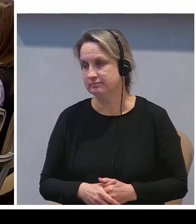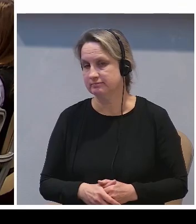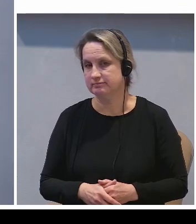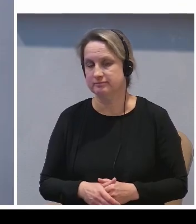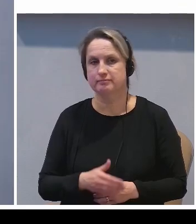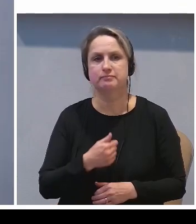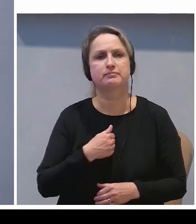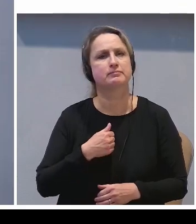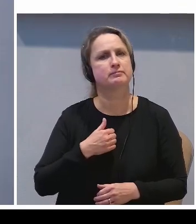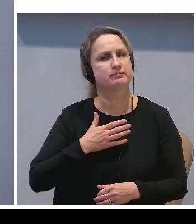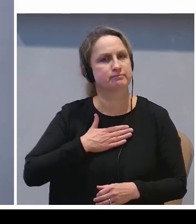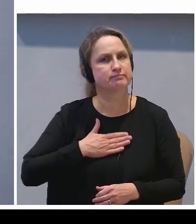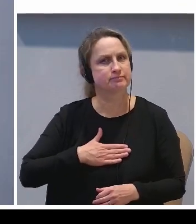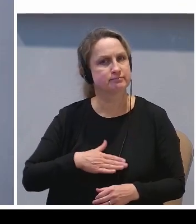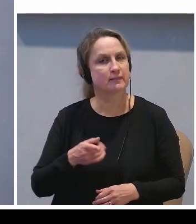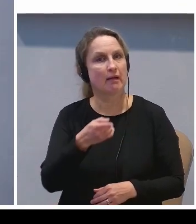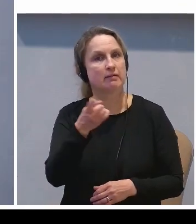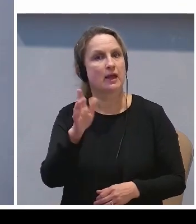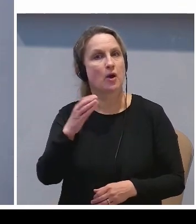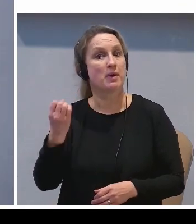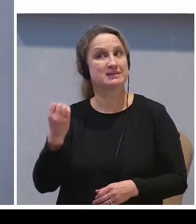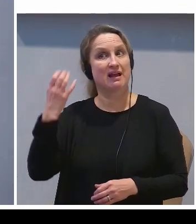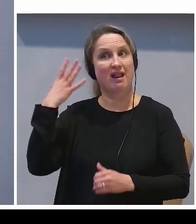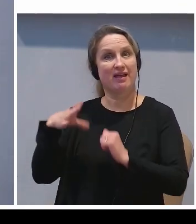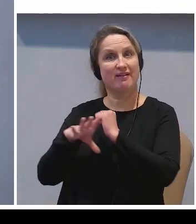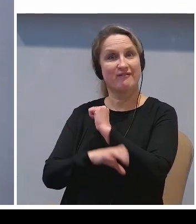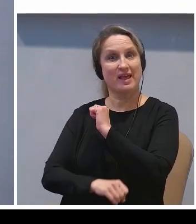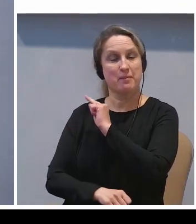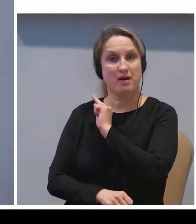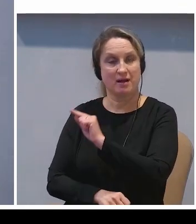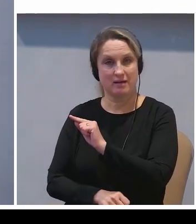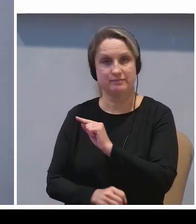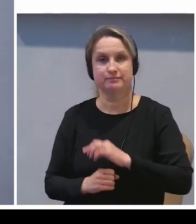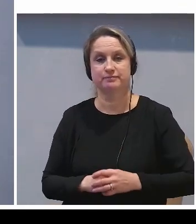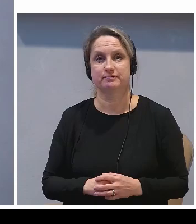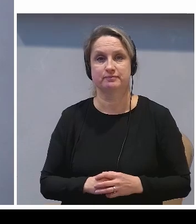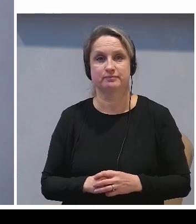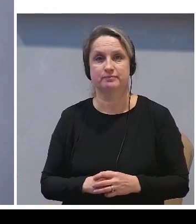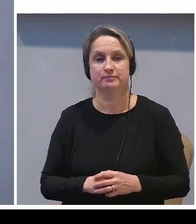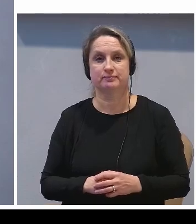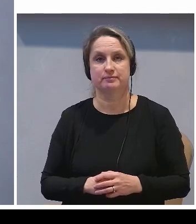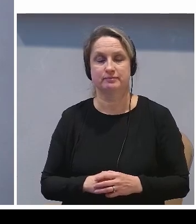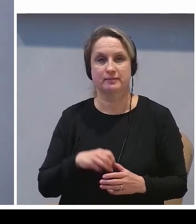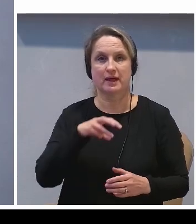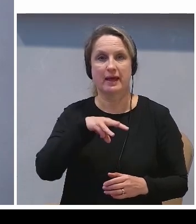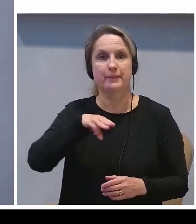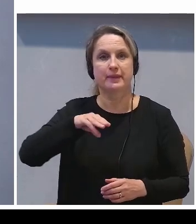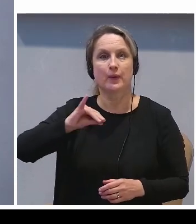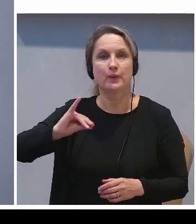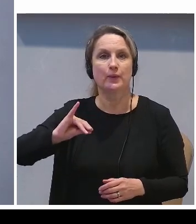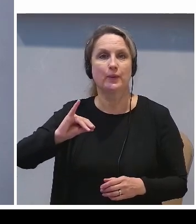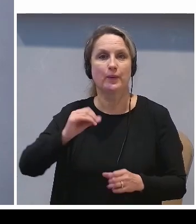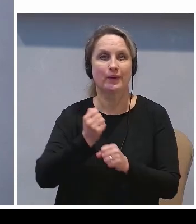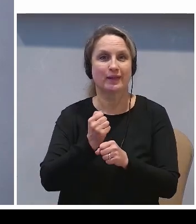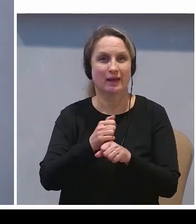Mulle meeldis teie viimane slaid, mis puudutas MTÜ-de tegevust.